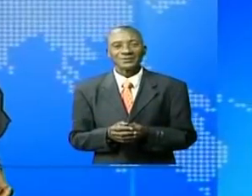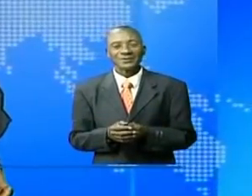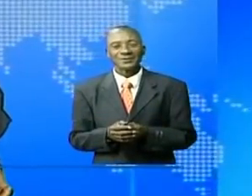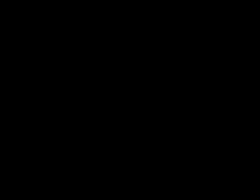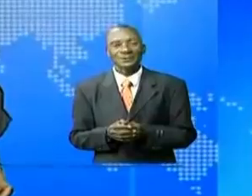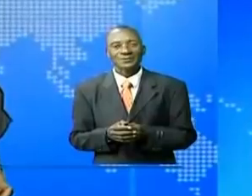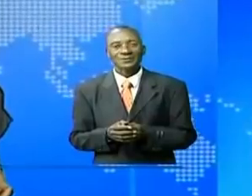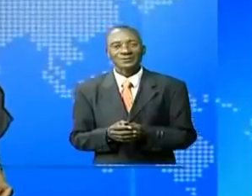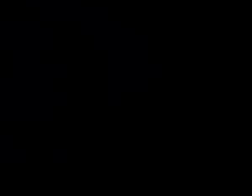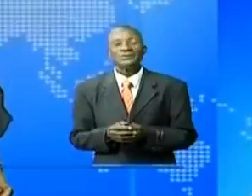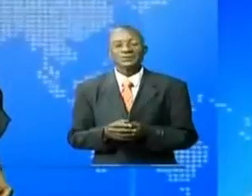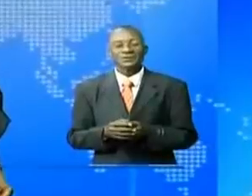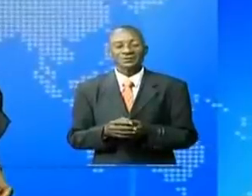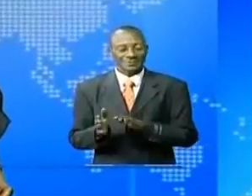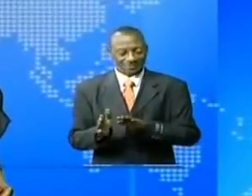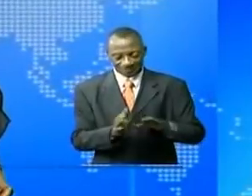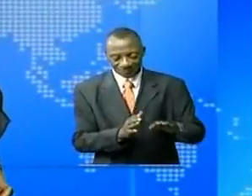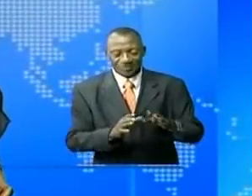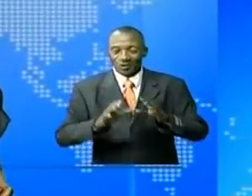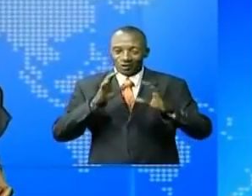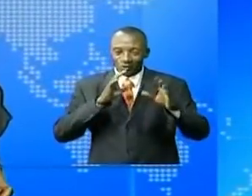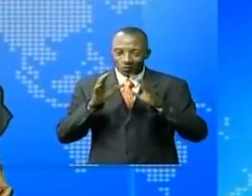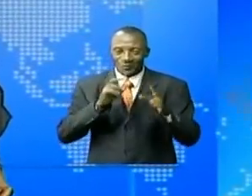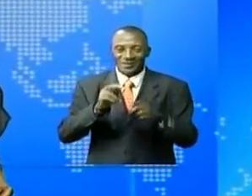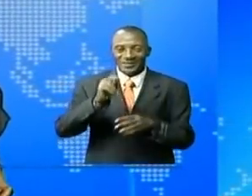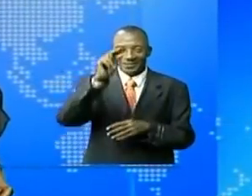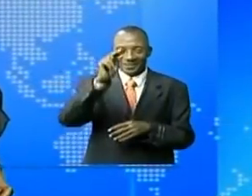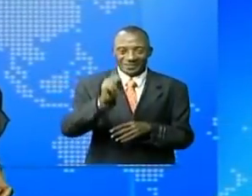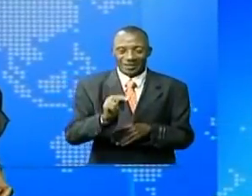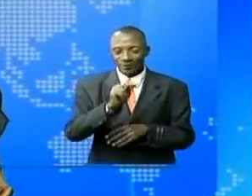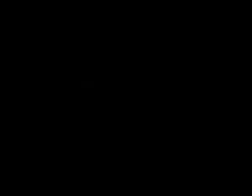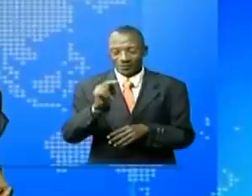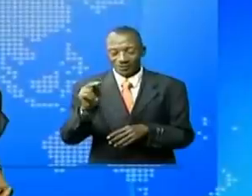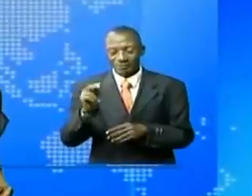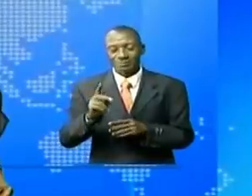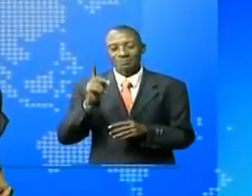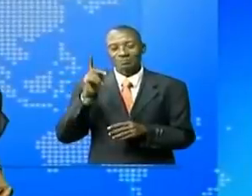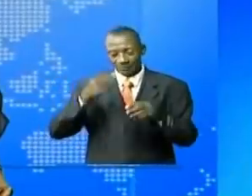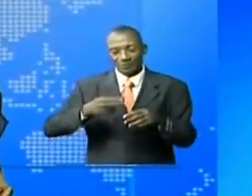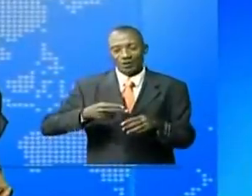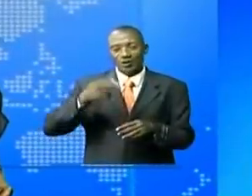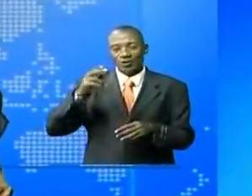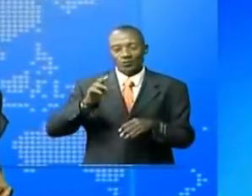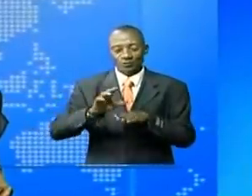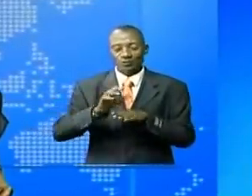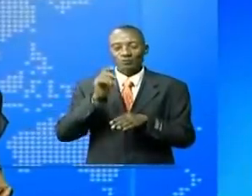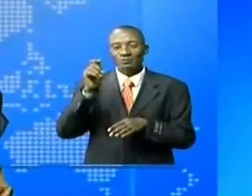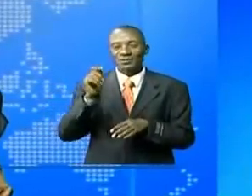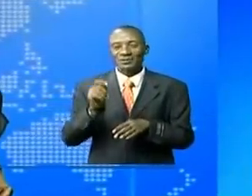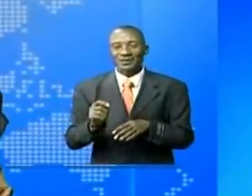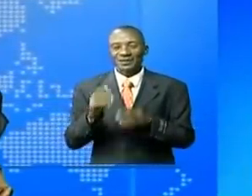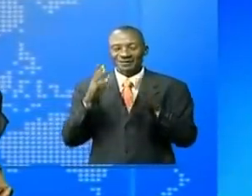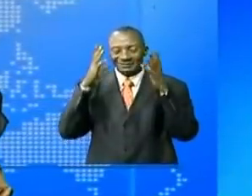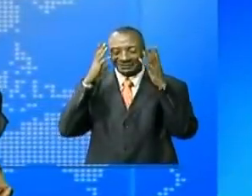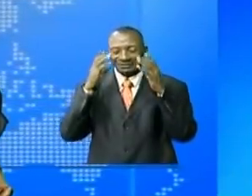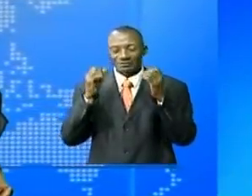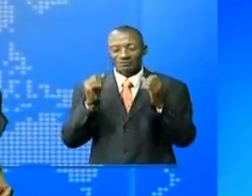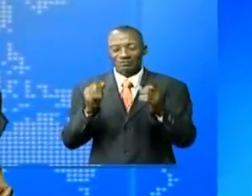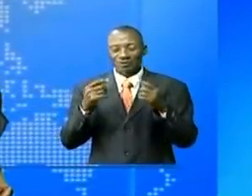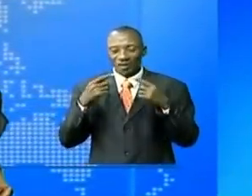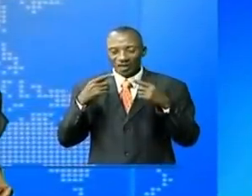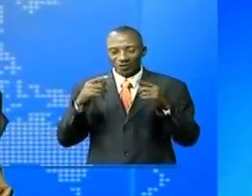Ce communiqué nécrologique avant de nous quitter, le premier président de la haute cour militaire, profonde douleur d'annoncer aux